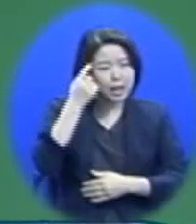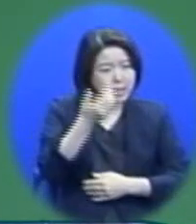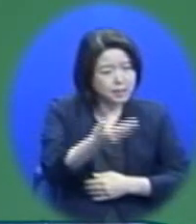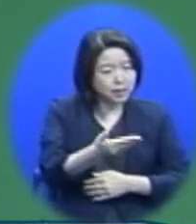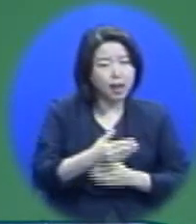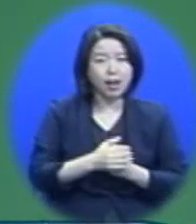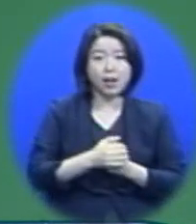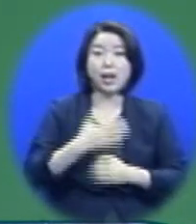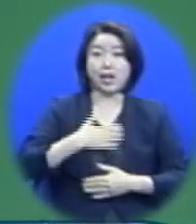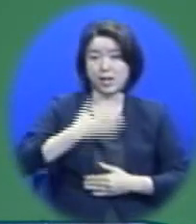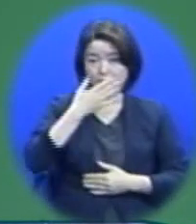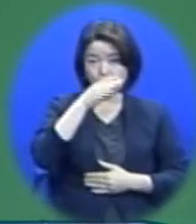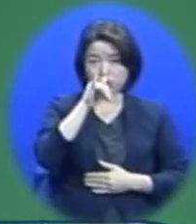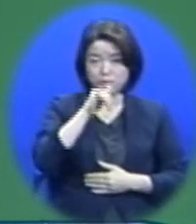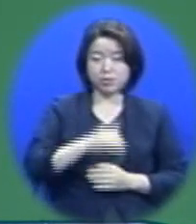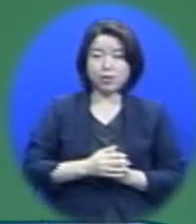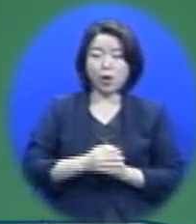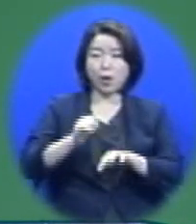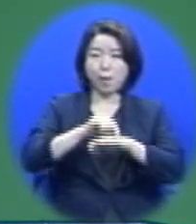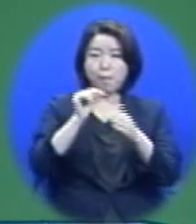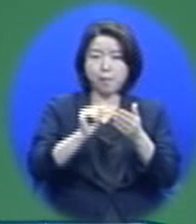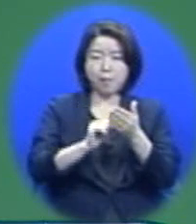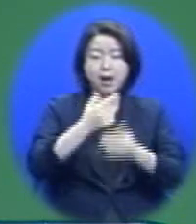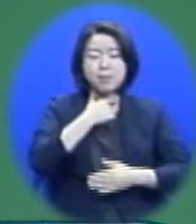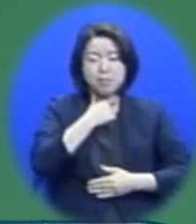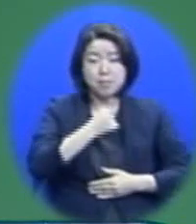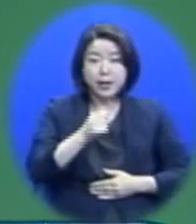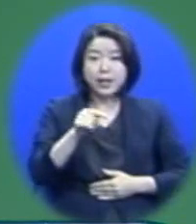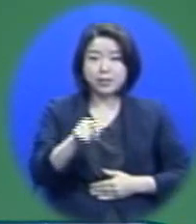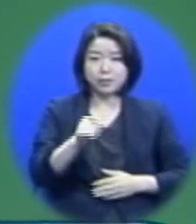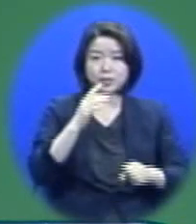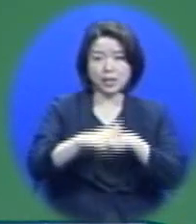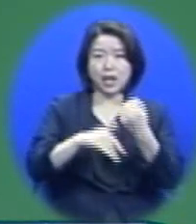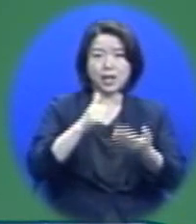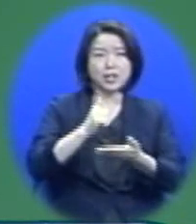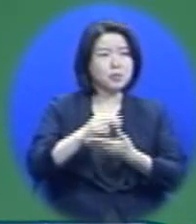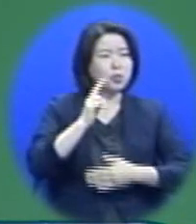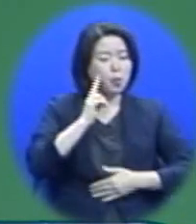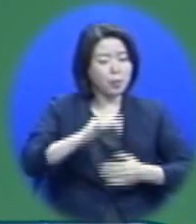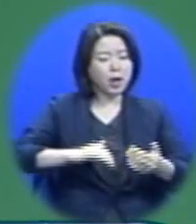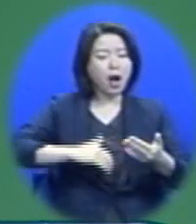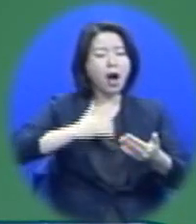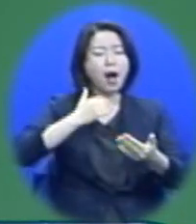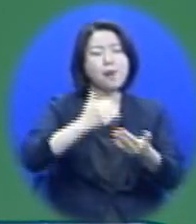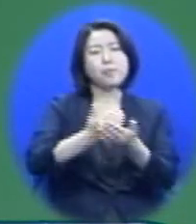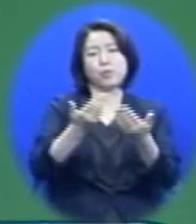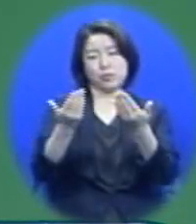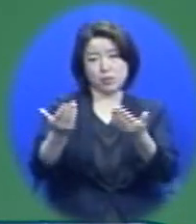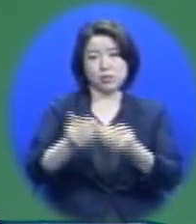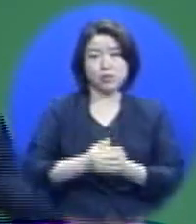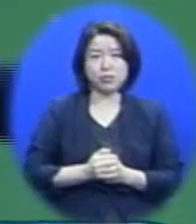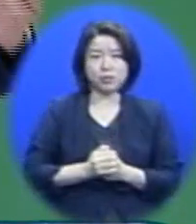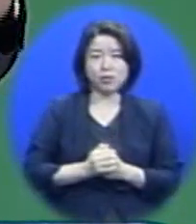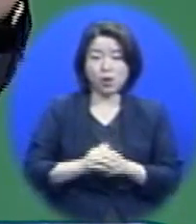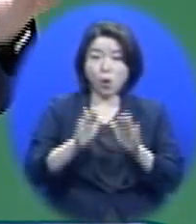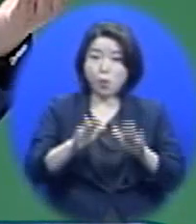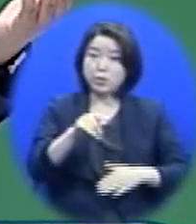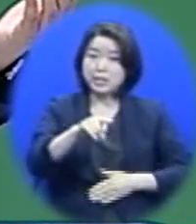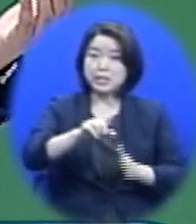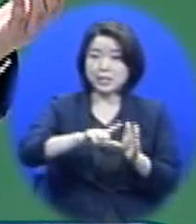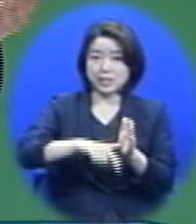것을 알 수가 있어요. 마음의 갈망이 하나님을 너무나 감동시킨 거예요. 오늘 이